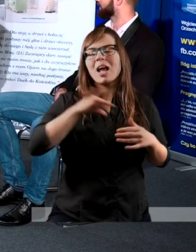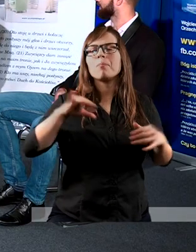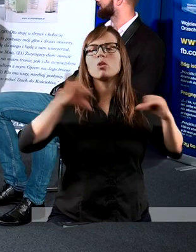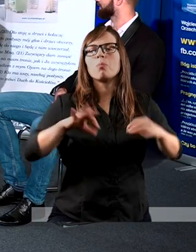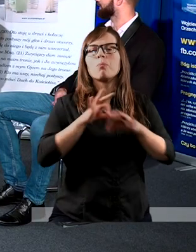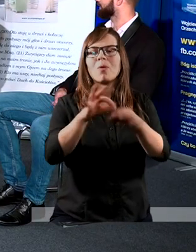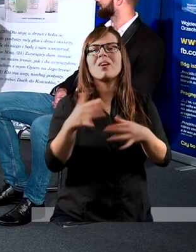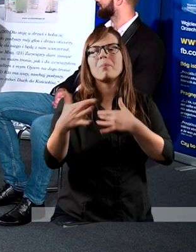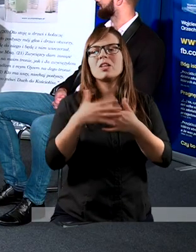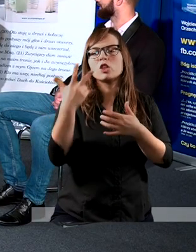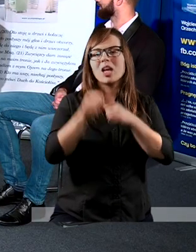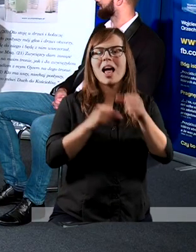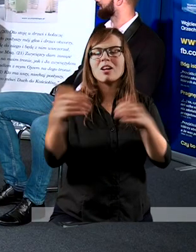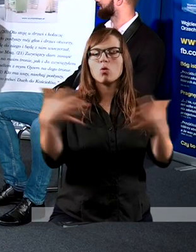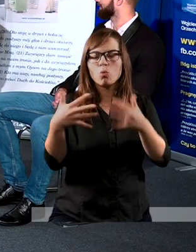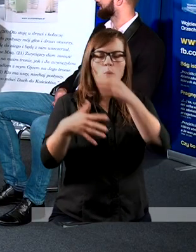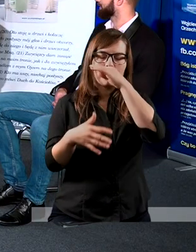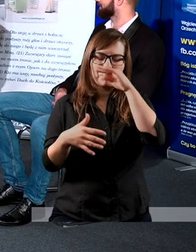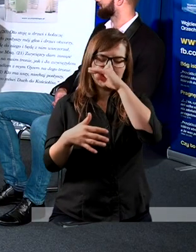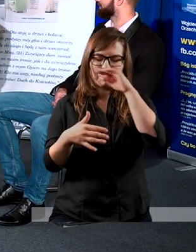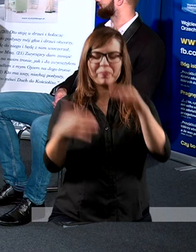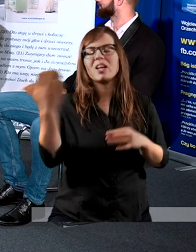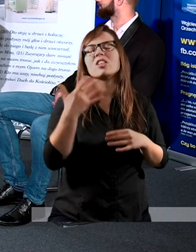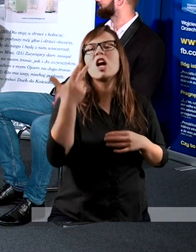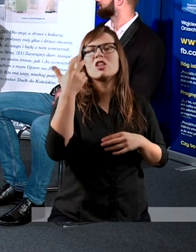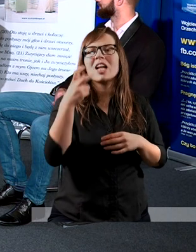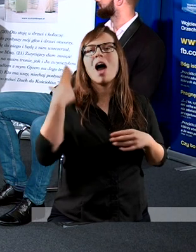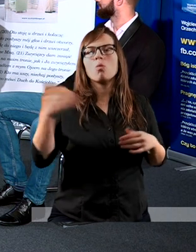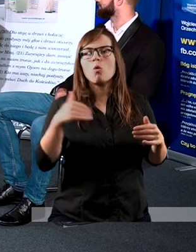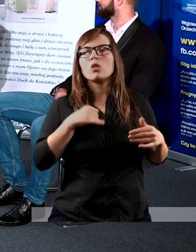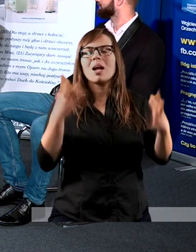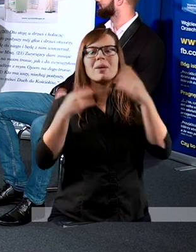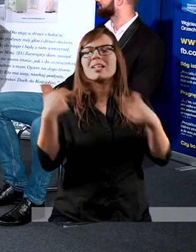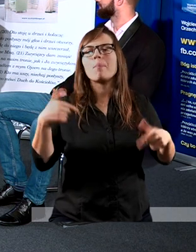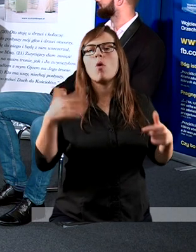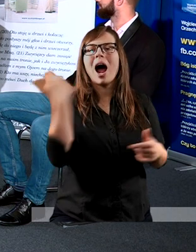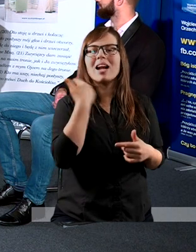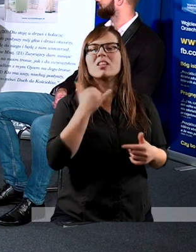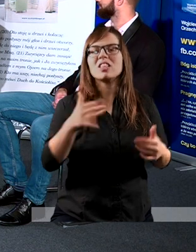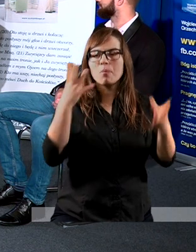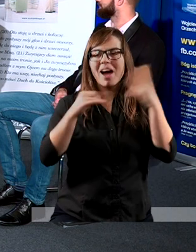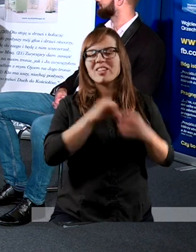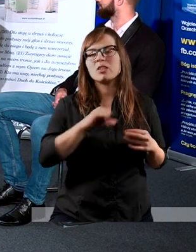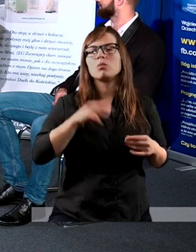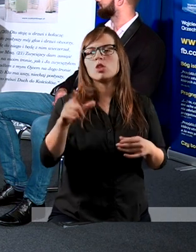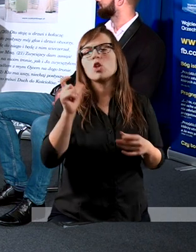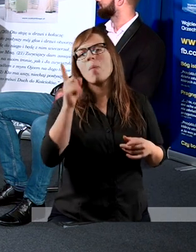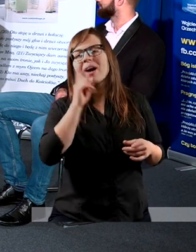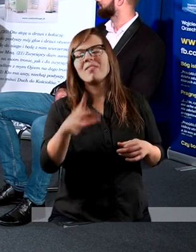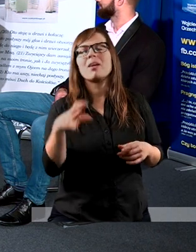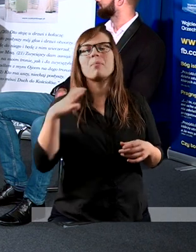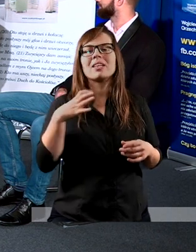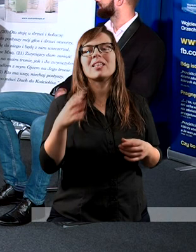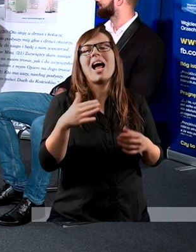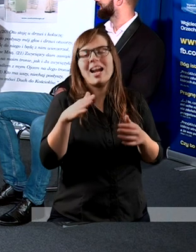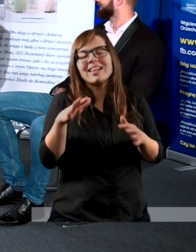prowadziłem 3 lata dyskotekę, bardzo fajny klub, gdzie 300 osób naraz mogło się bawić i nie było alkoholu. I bawiliśmy się. Co prawda biznes